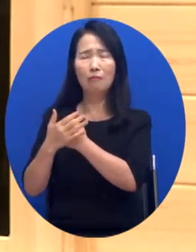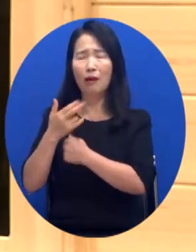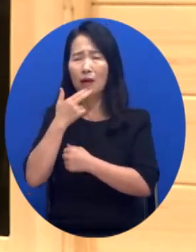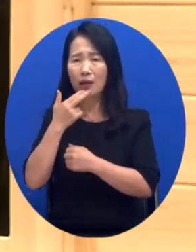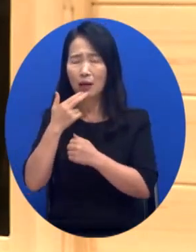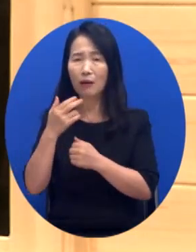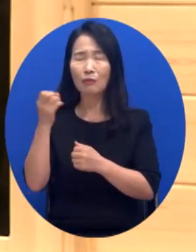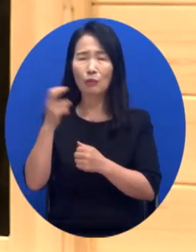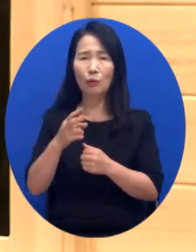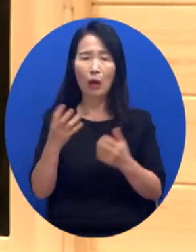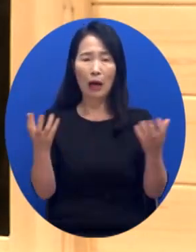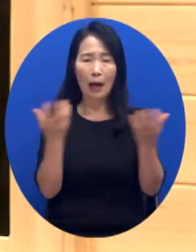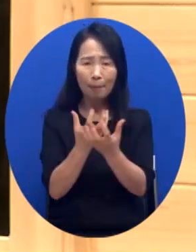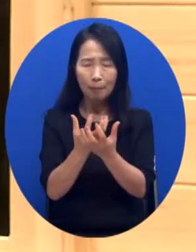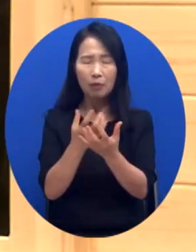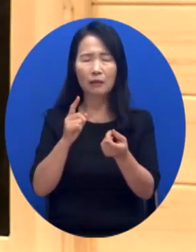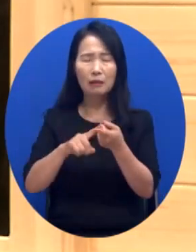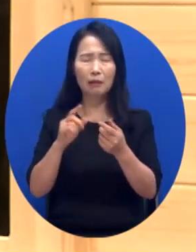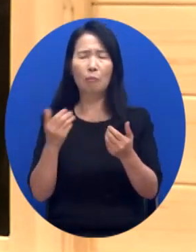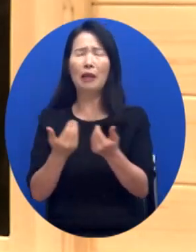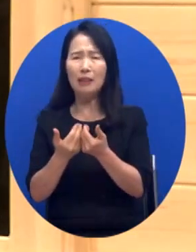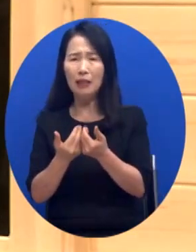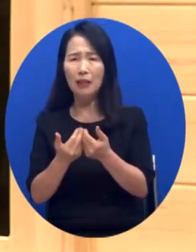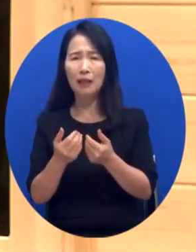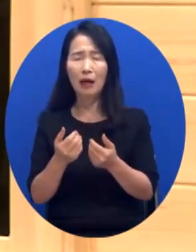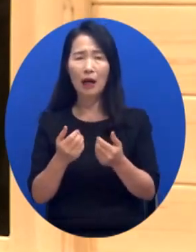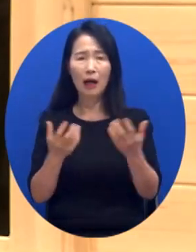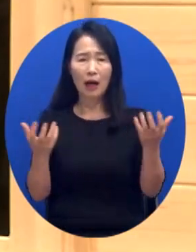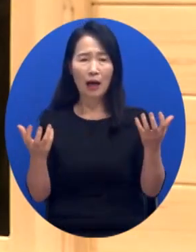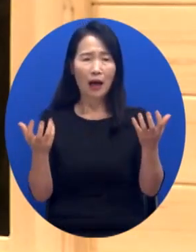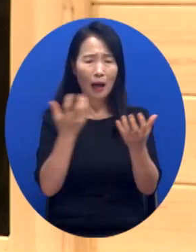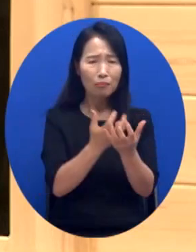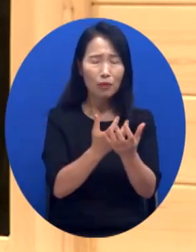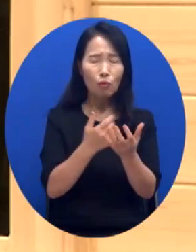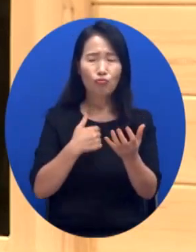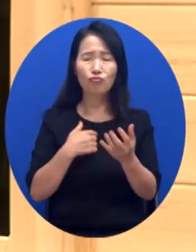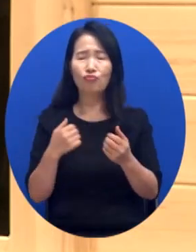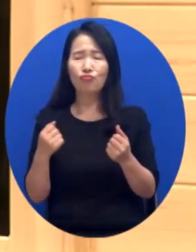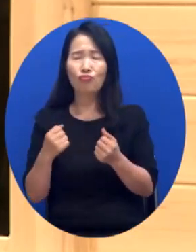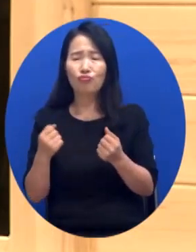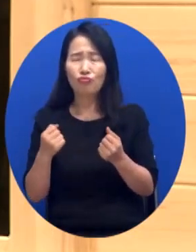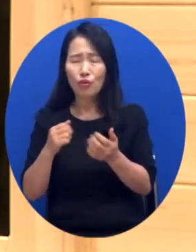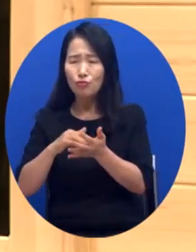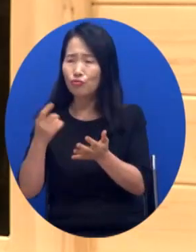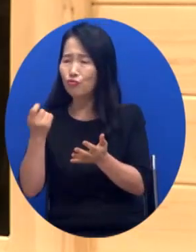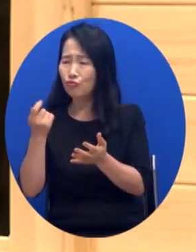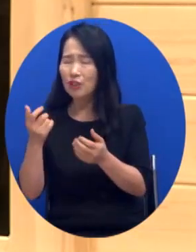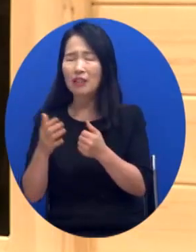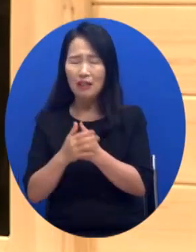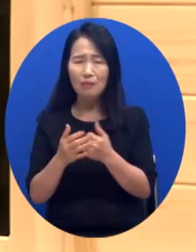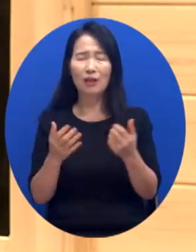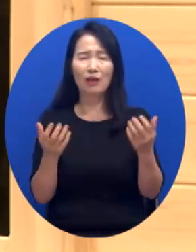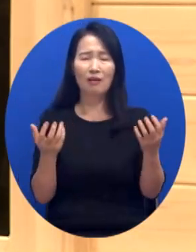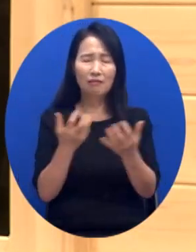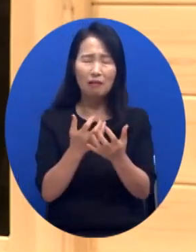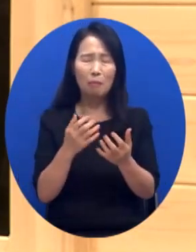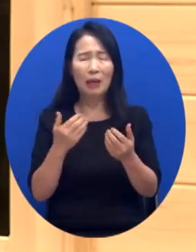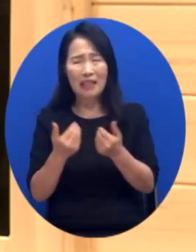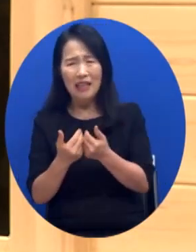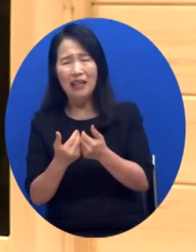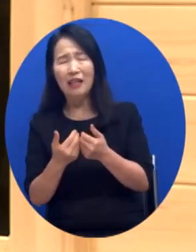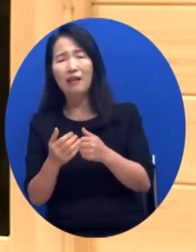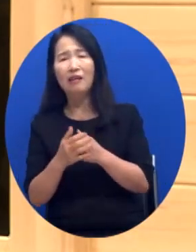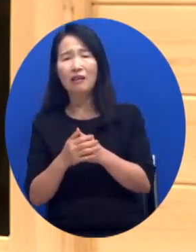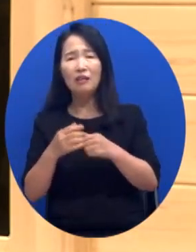합동을 반대했던 사람입니다. 왜냐하면 합동 측에 들어가면 찬밥 먹는다고 그래서 반대를 했고 그 정치적인